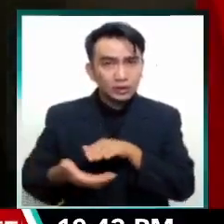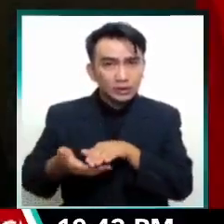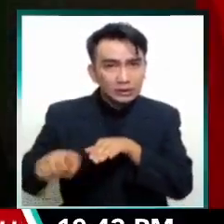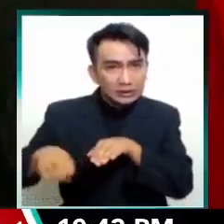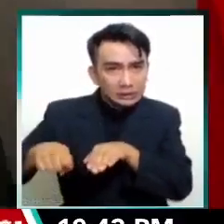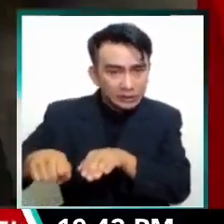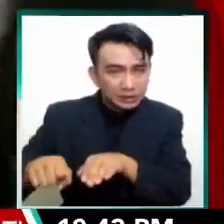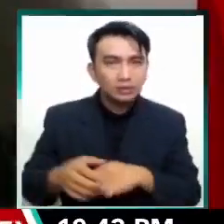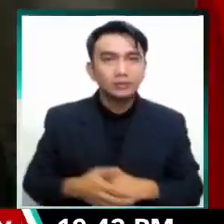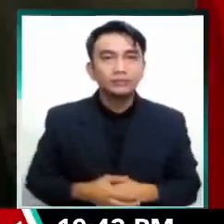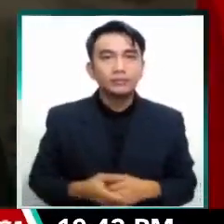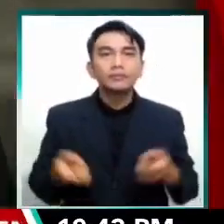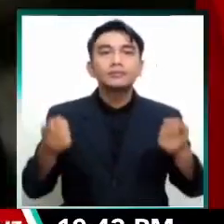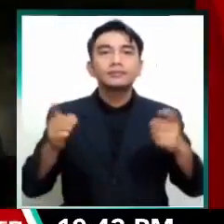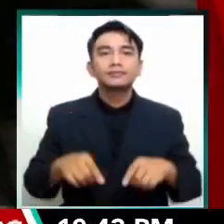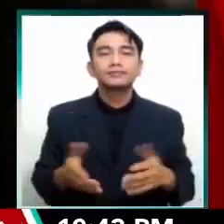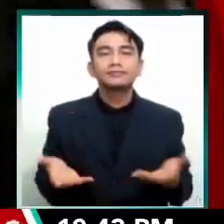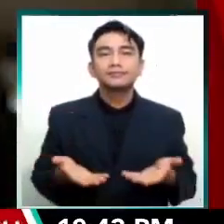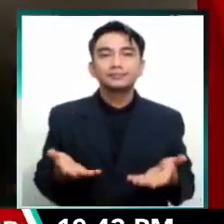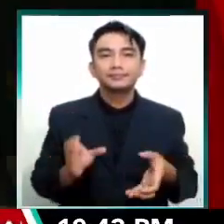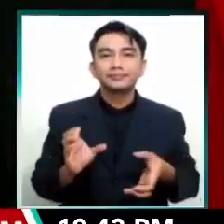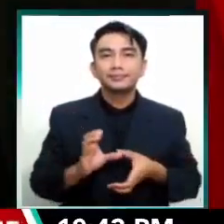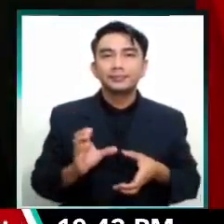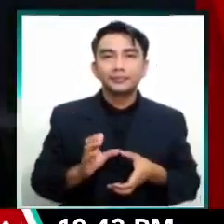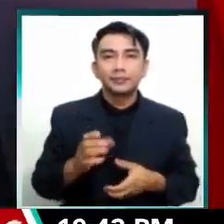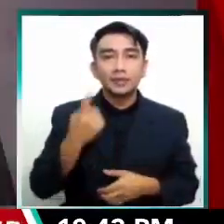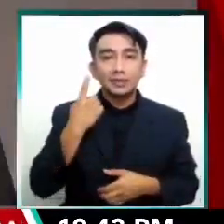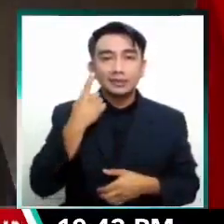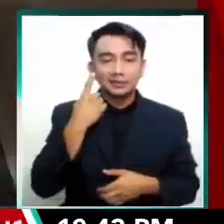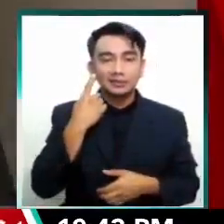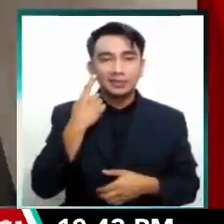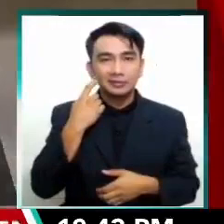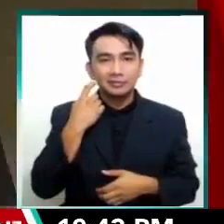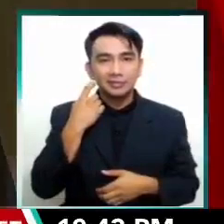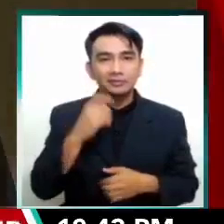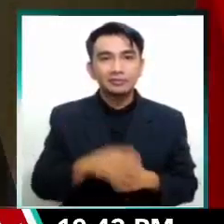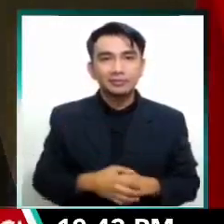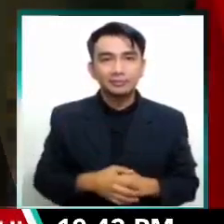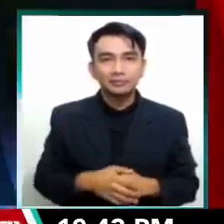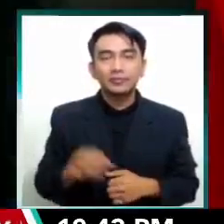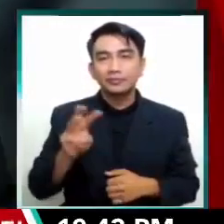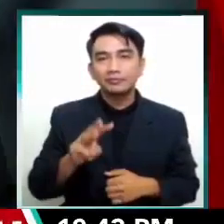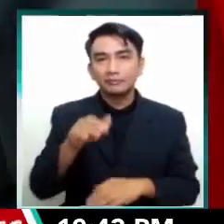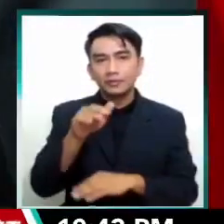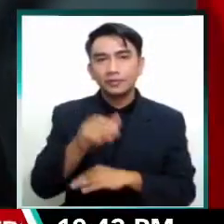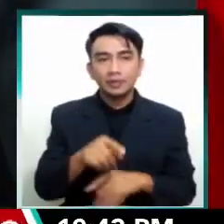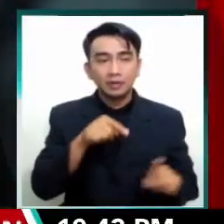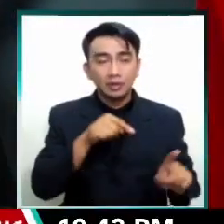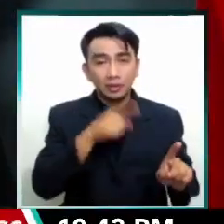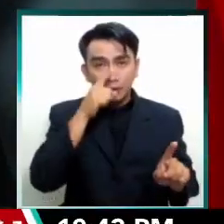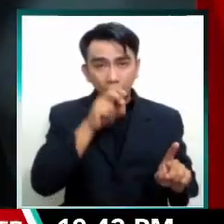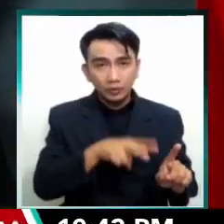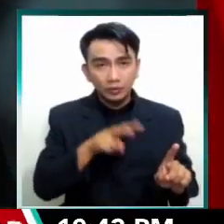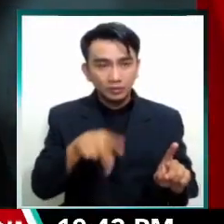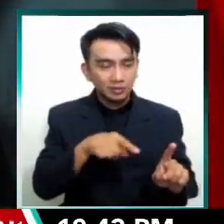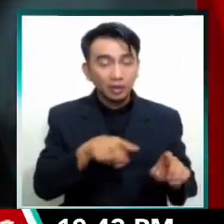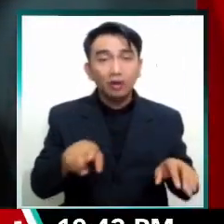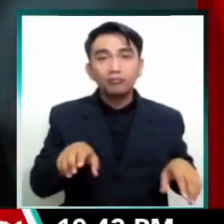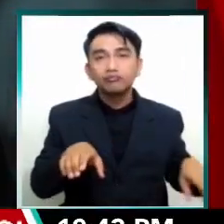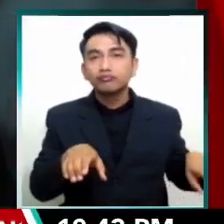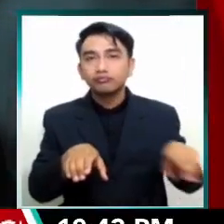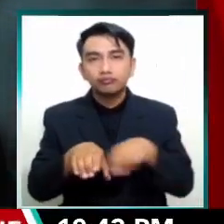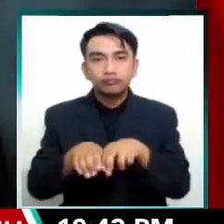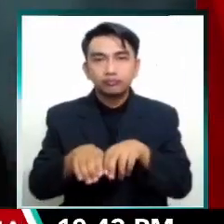Nangyari yan sa Bagong Silang North Caloocan nitong Miyerkules ng gabi. Ayon sa 22 taong gulang na babae, sumakay siya sa tricycle papunta sa